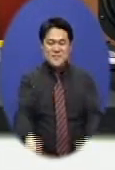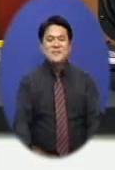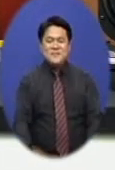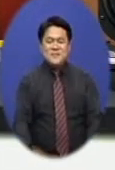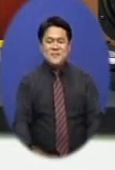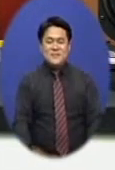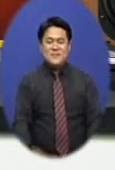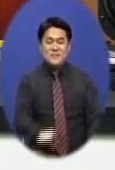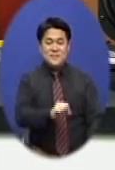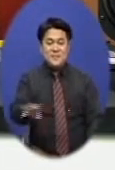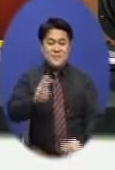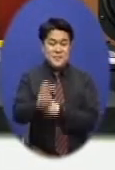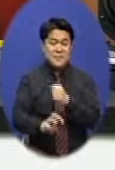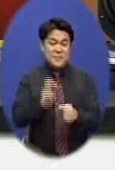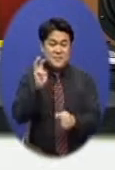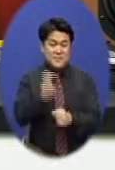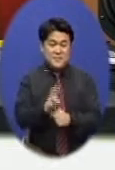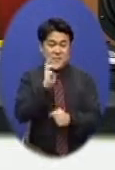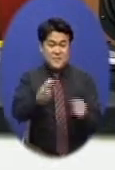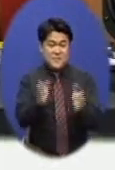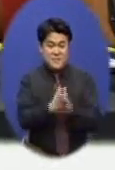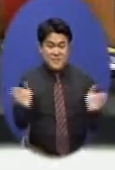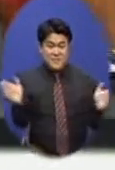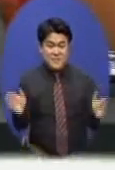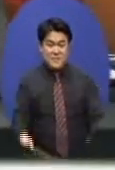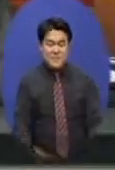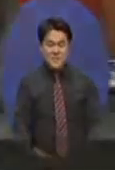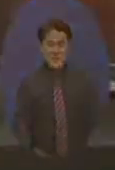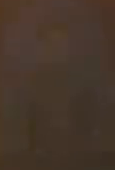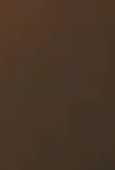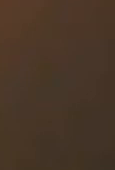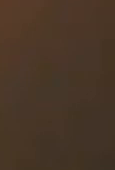네. 잃어버린 30년 음악 주세요!